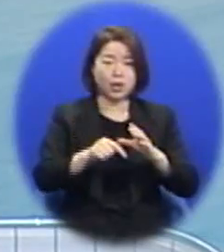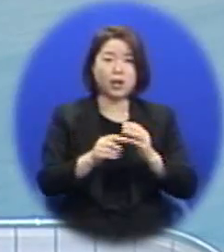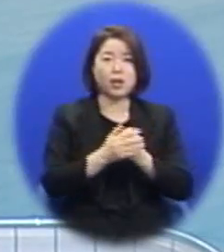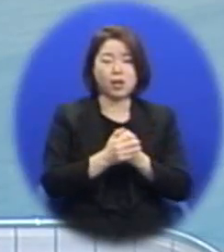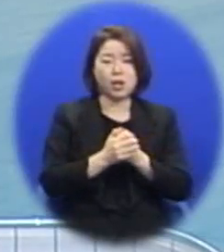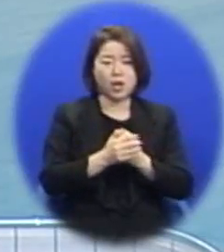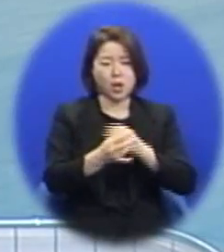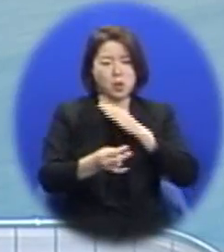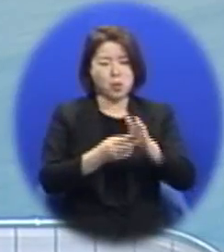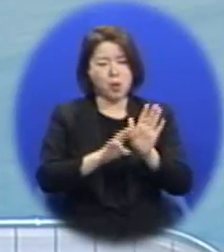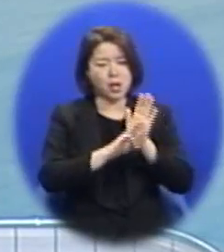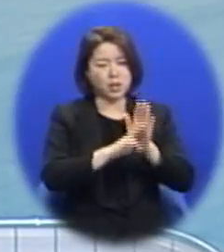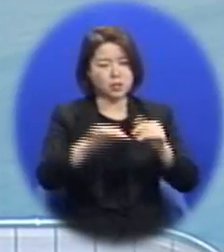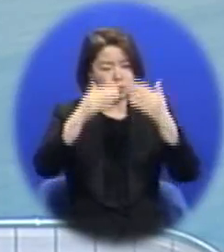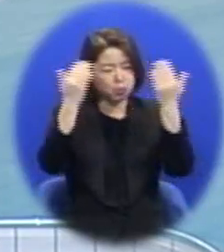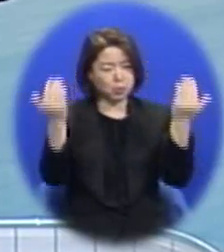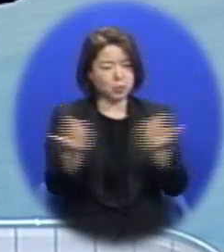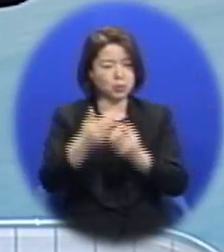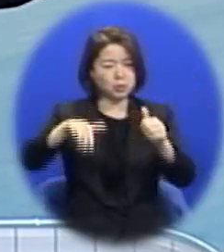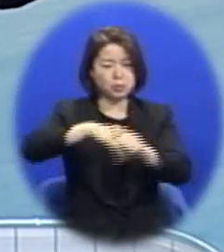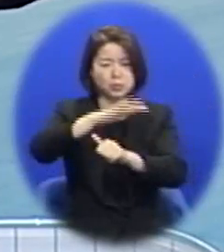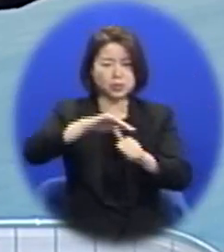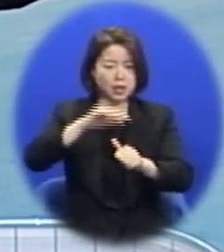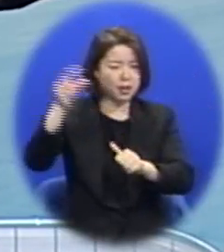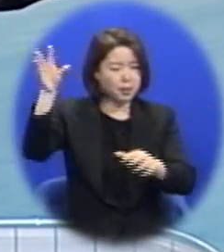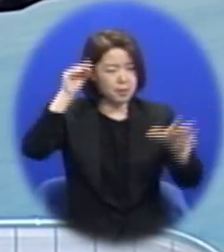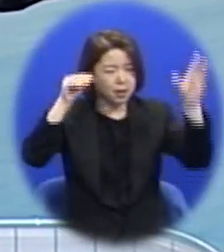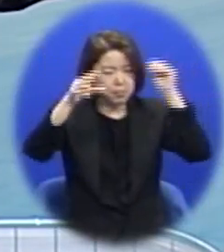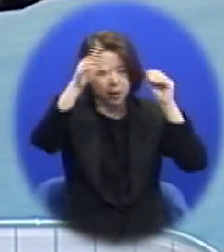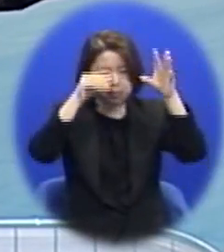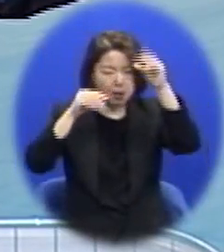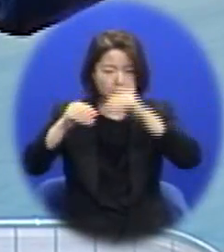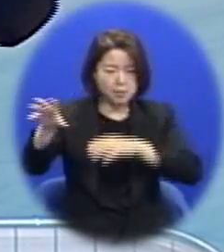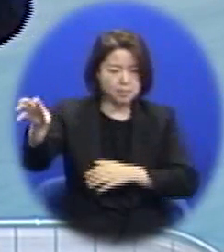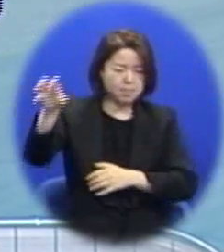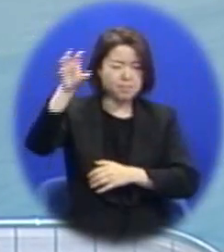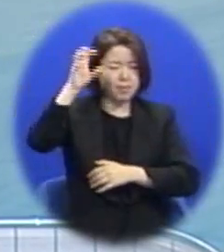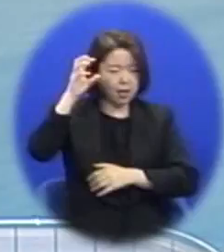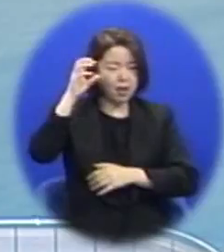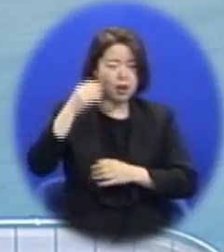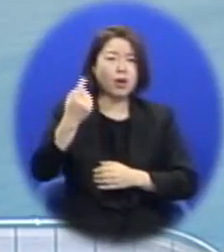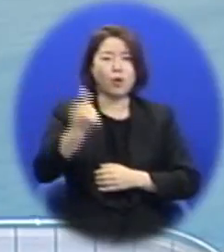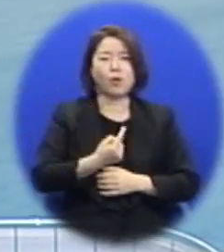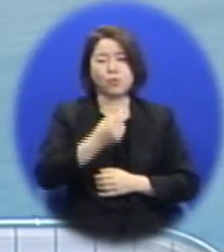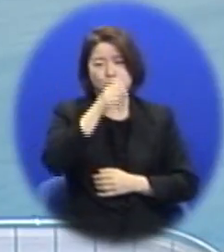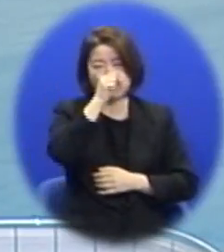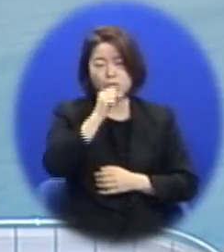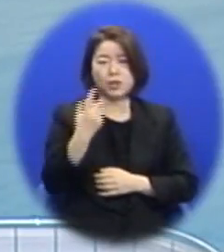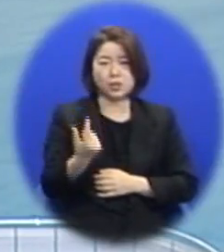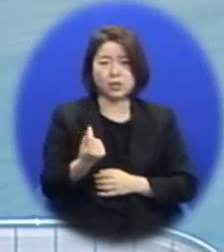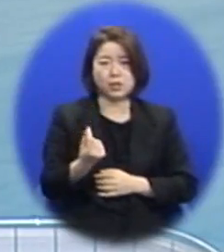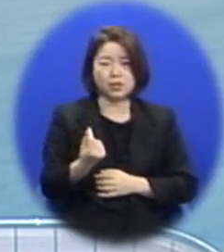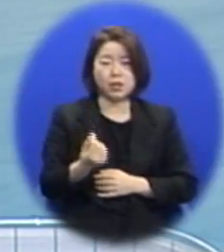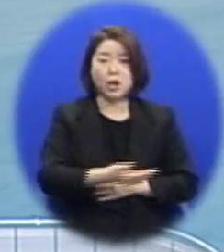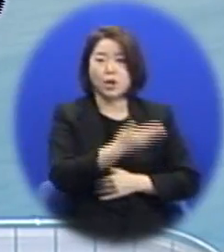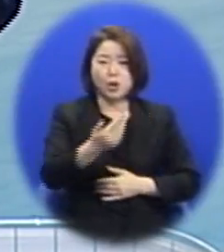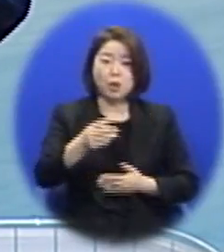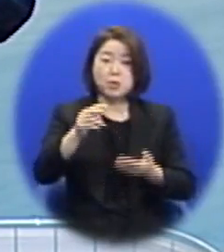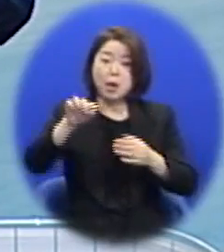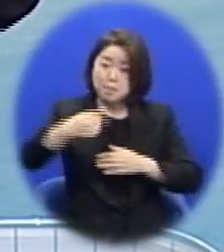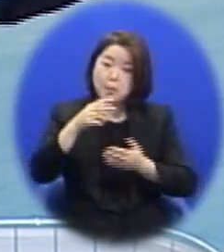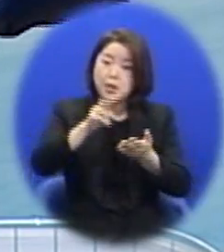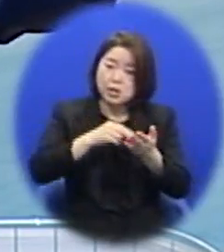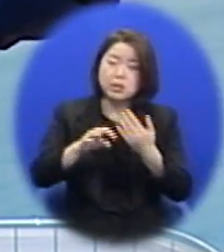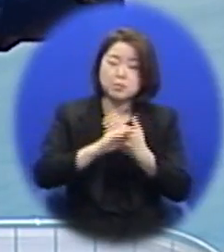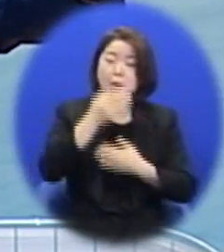요한계시록의 그 모든 분위기가 그대로 새겨지게 되기를 바랍니다. 여러분이 읽으시면 그렇게 됩니다. 그러면 여러분의